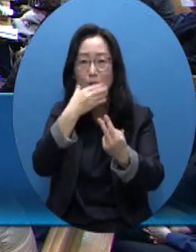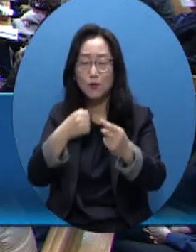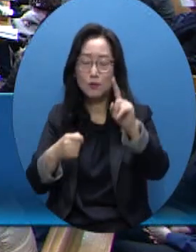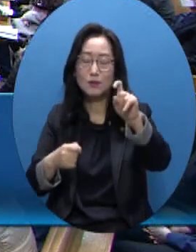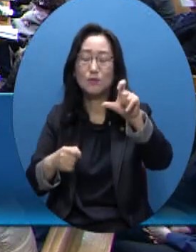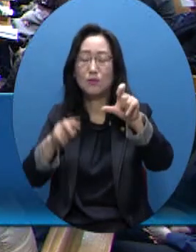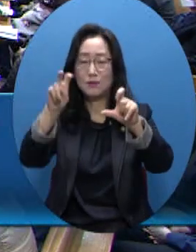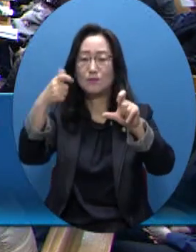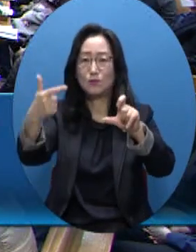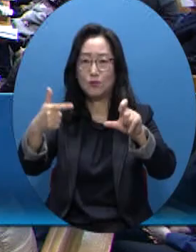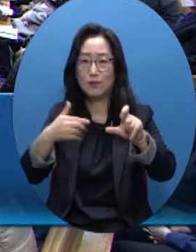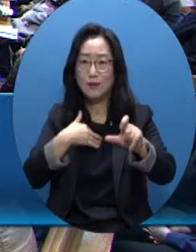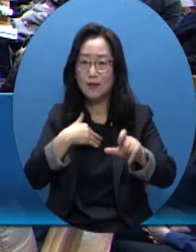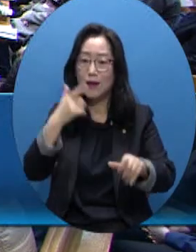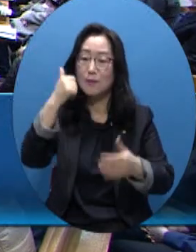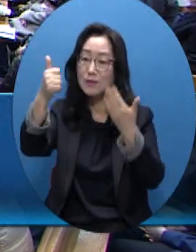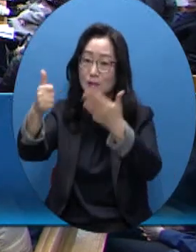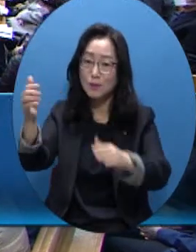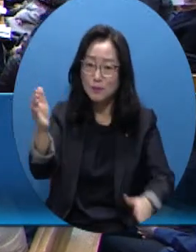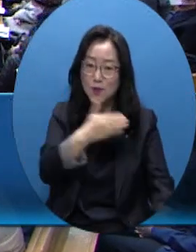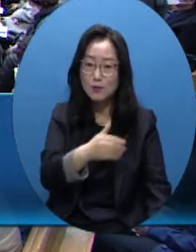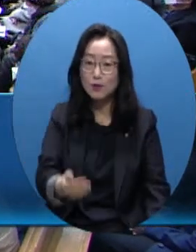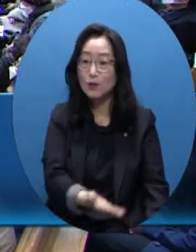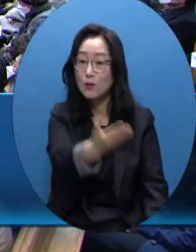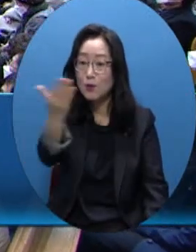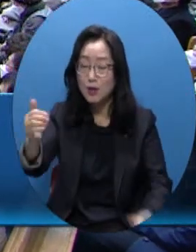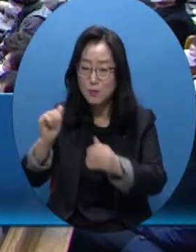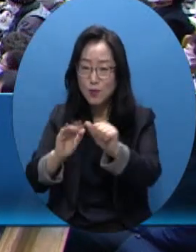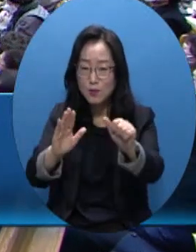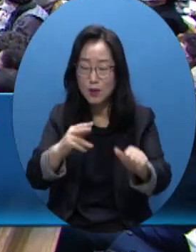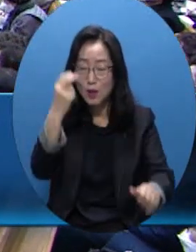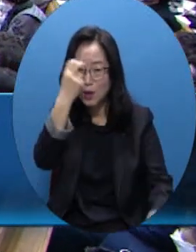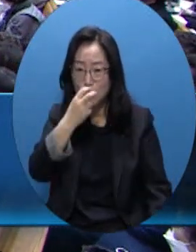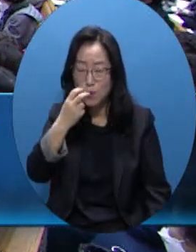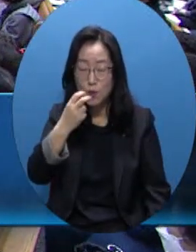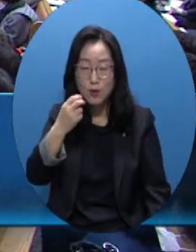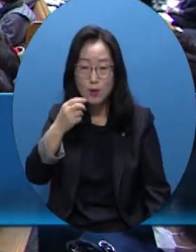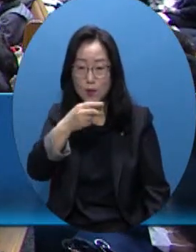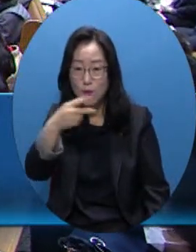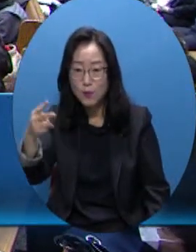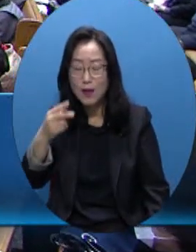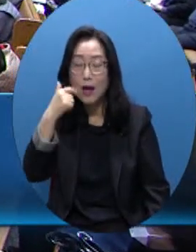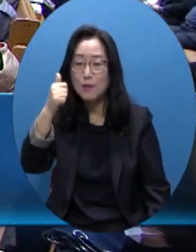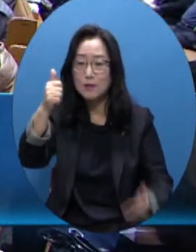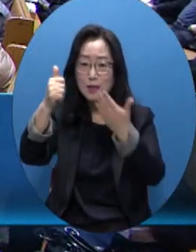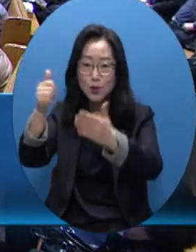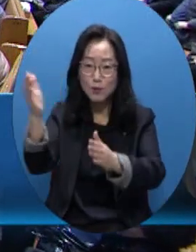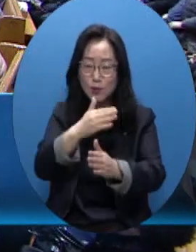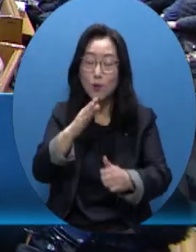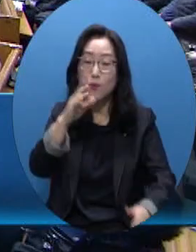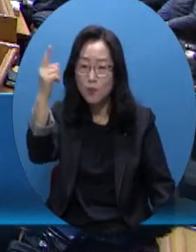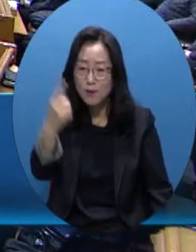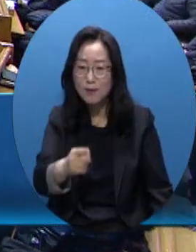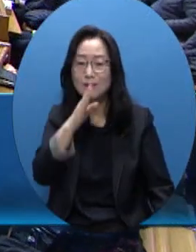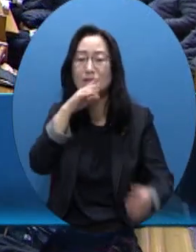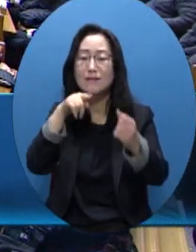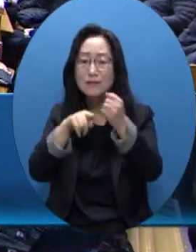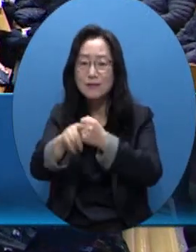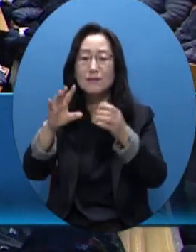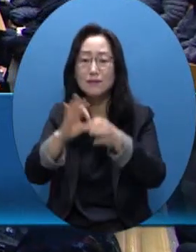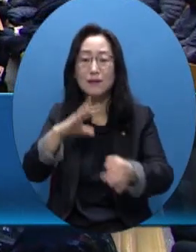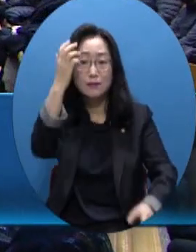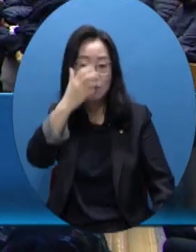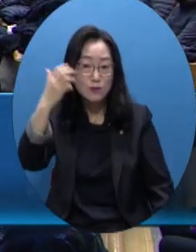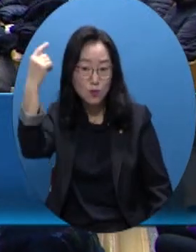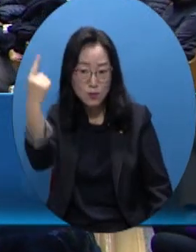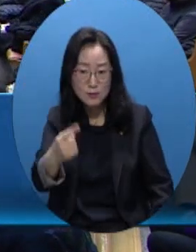10입니다 내가 아버지께로부터 너희에게 보낼 보혜사 곧 아버지의 그 걔도 부터 나오시는 진리의 성이 오실 때 그 하나를